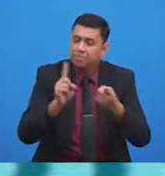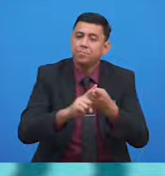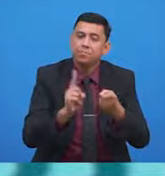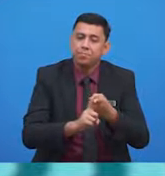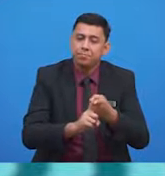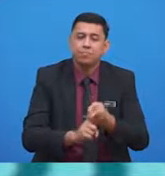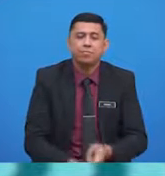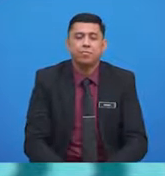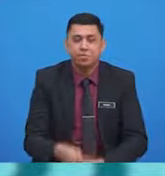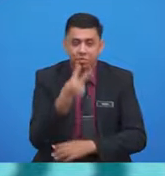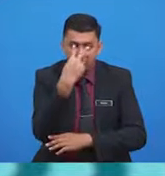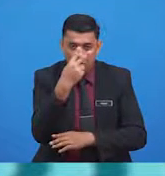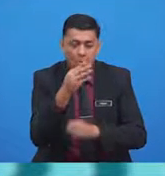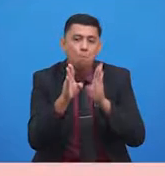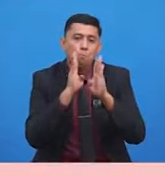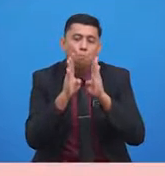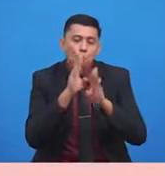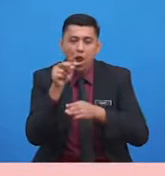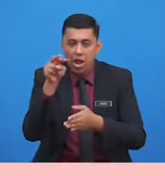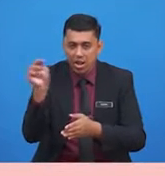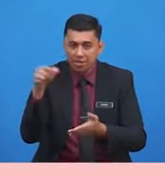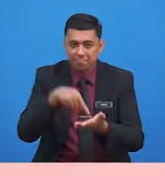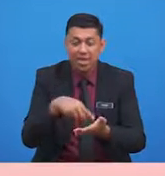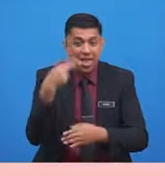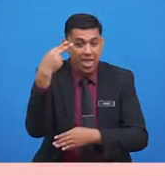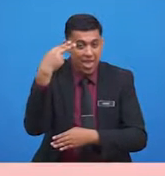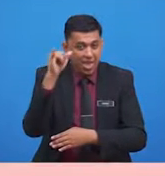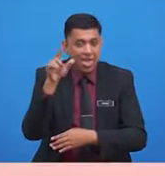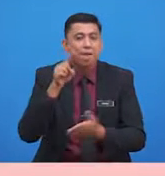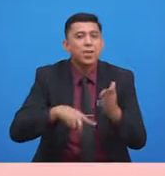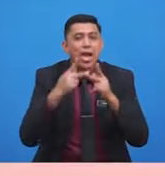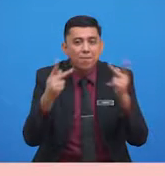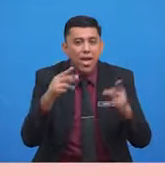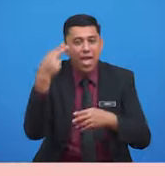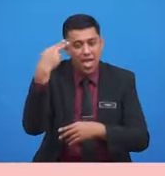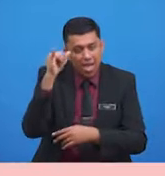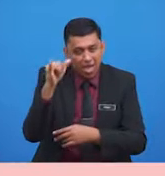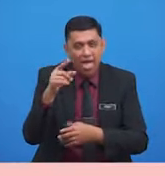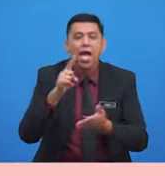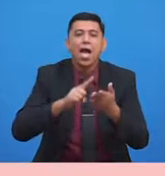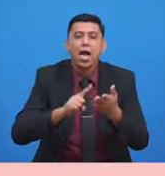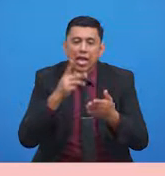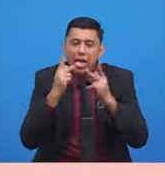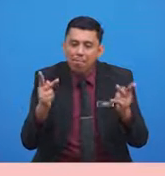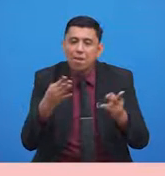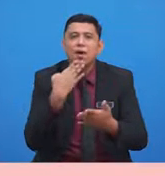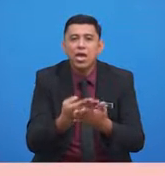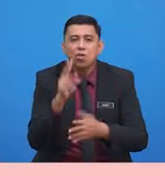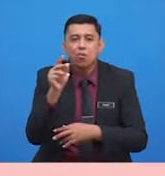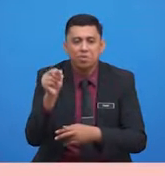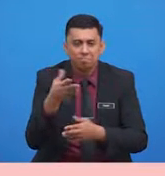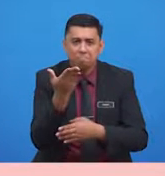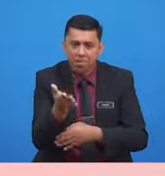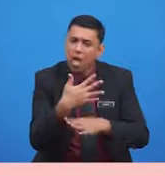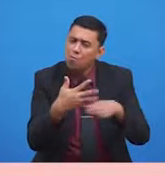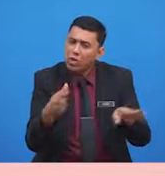sila hayati perbualan ini. Hai, apa khabar? Hai, kabar baik, Wan. Kamu dah